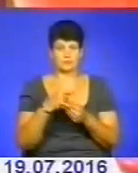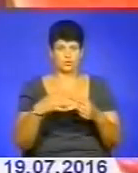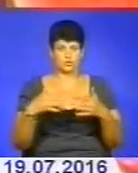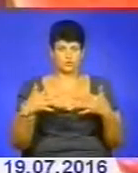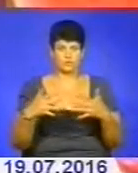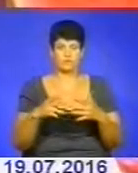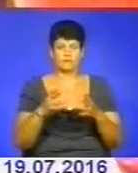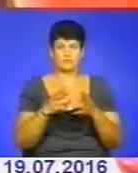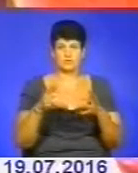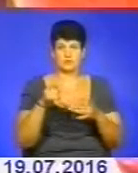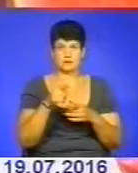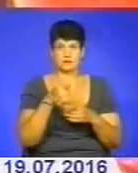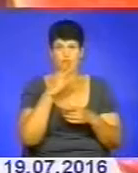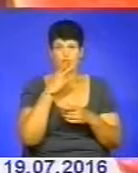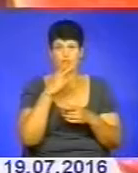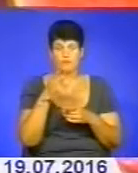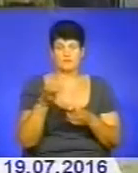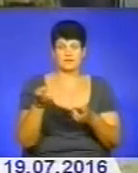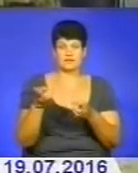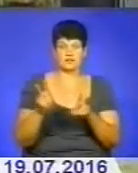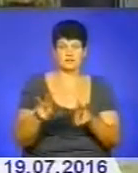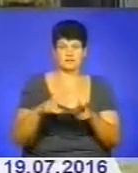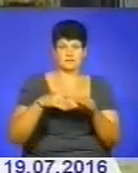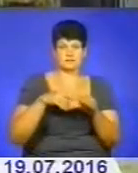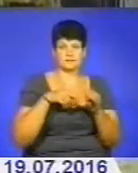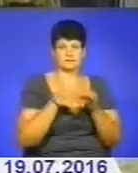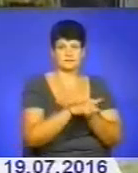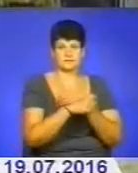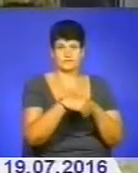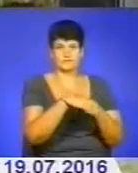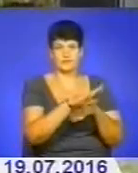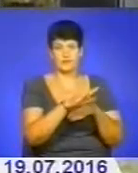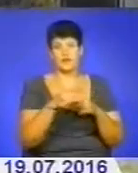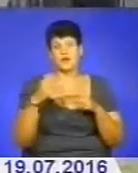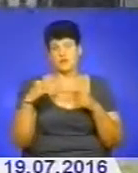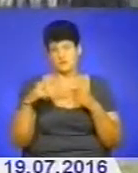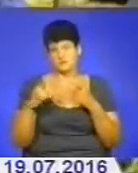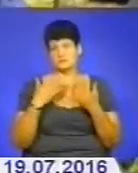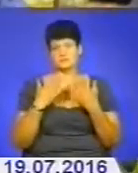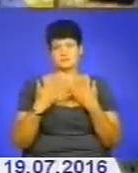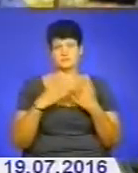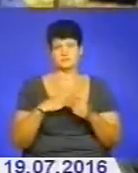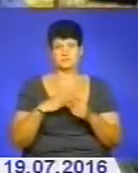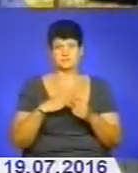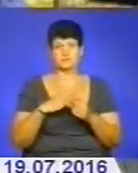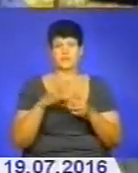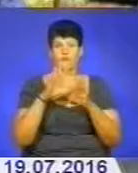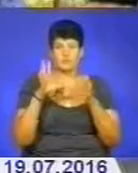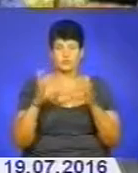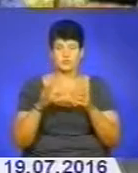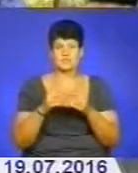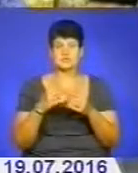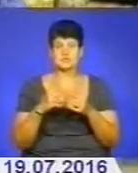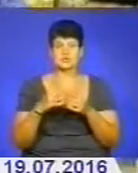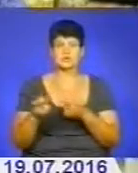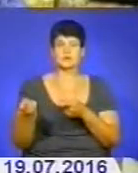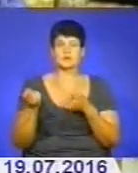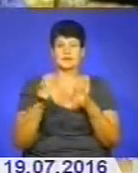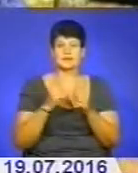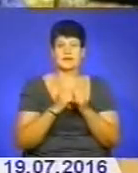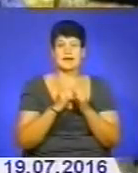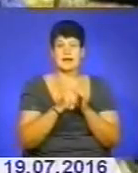споживаємо. Якщо нема, ми диню не купуємо. Ми поцікавилися у продавців баштанних, чи мають вони документ, який засвідчує належну